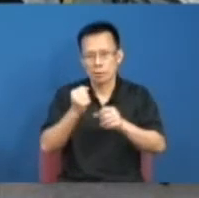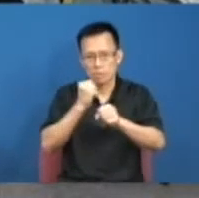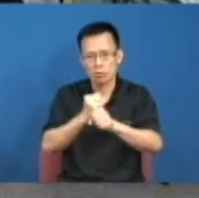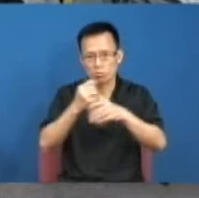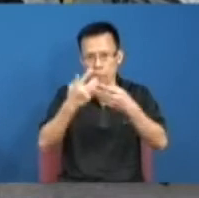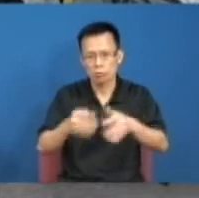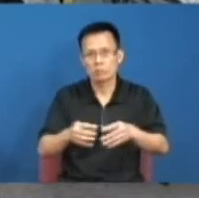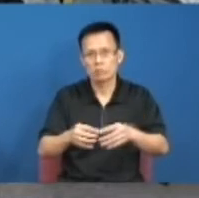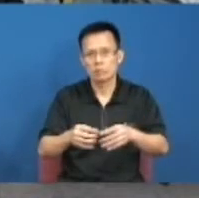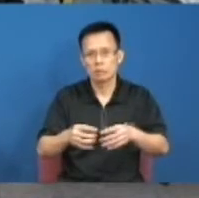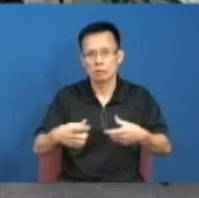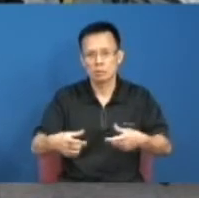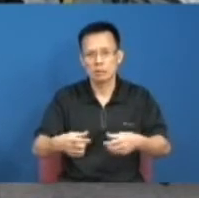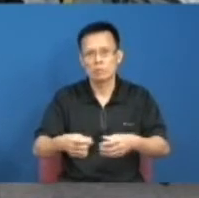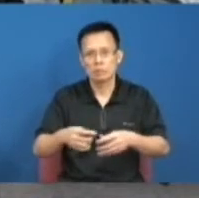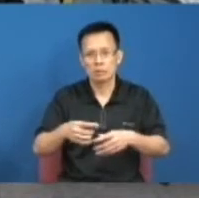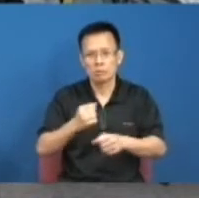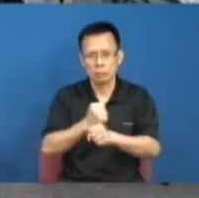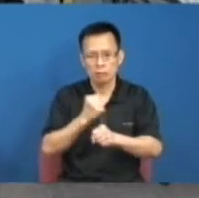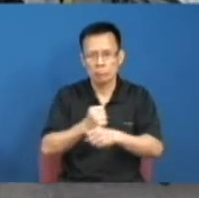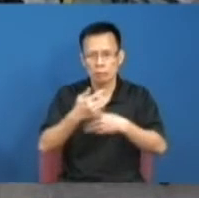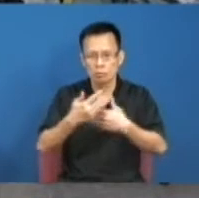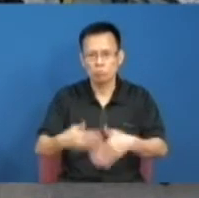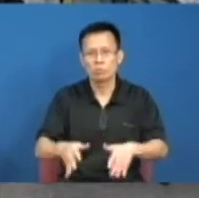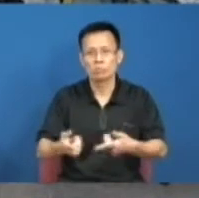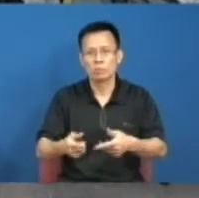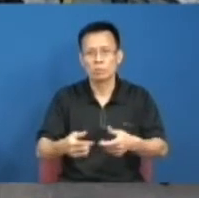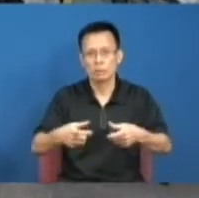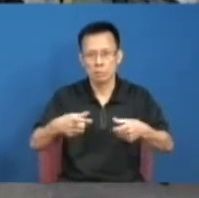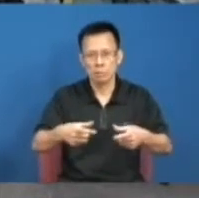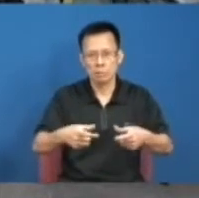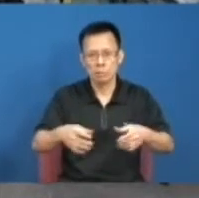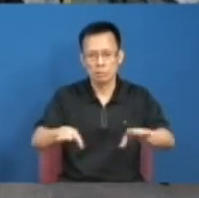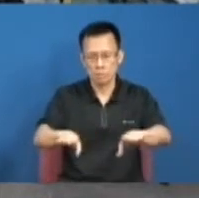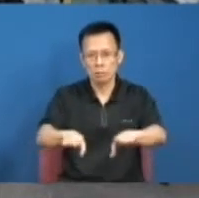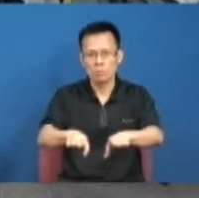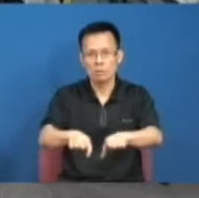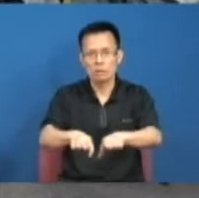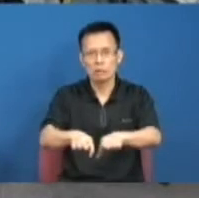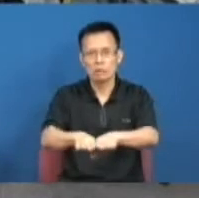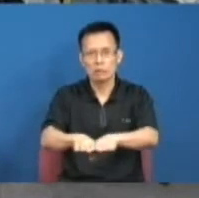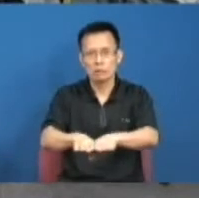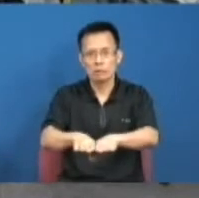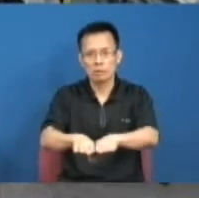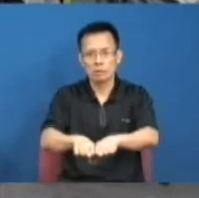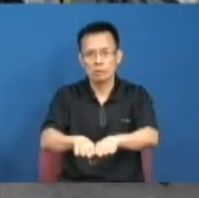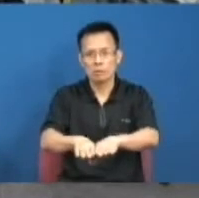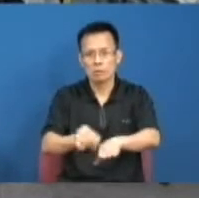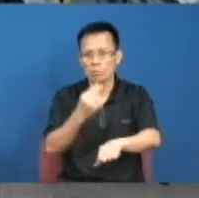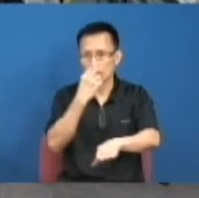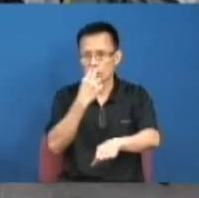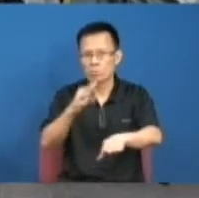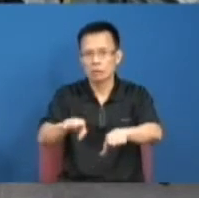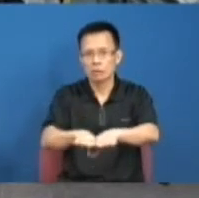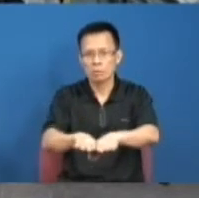個瓦仔，個工程完咗之後，有啲瓦仔同瓦仔之間有啲空位，